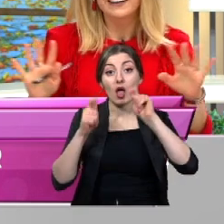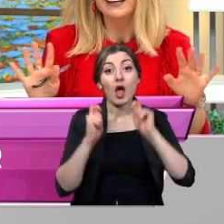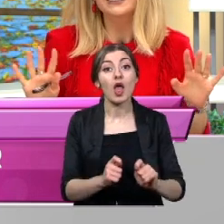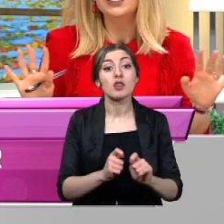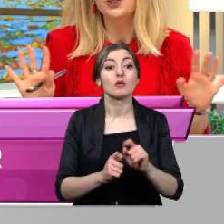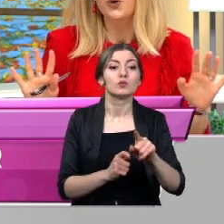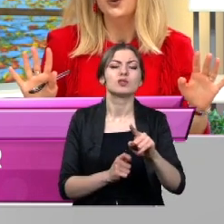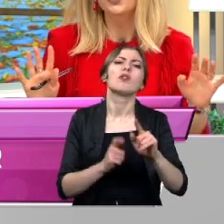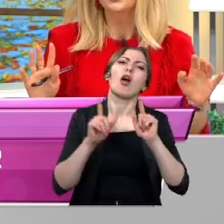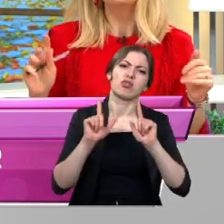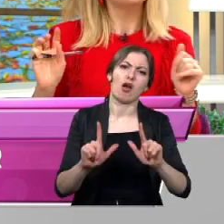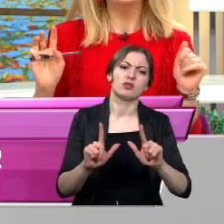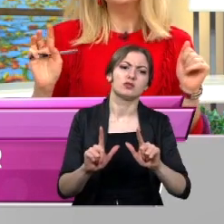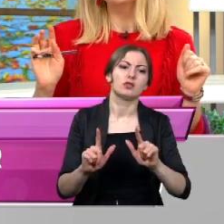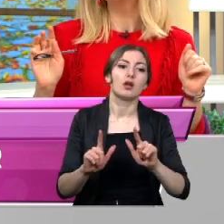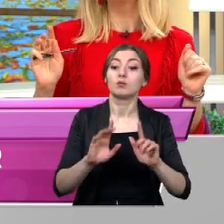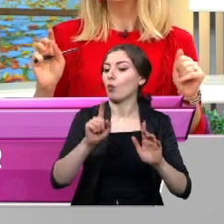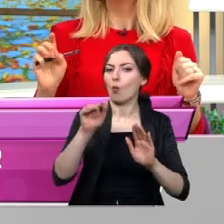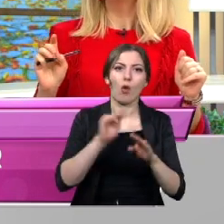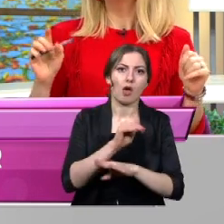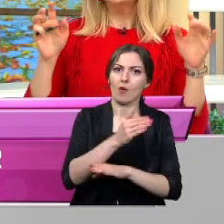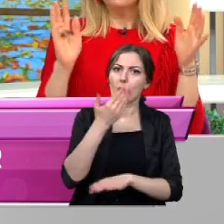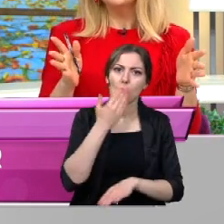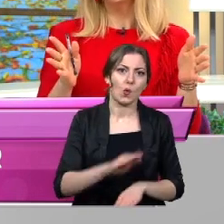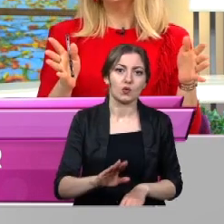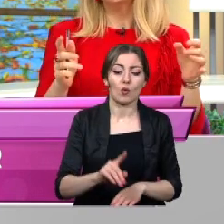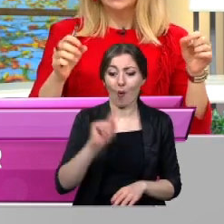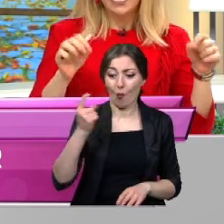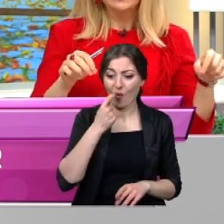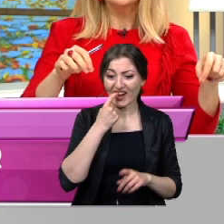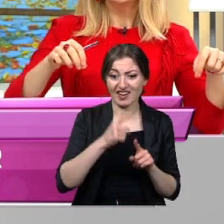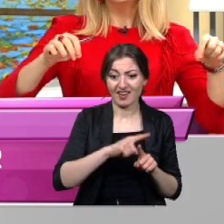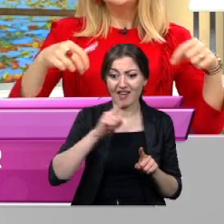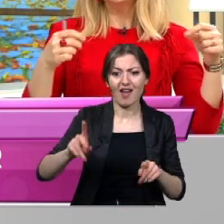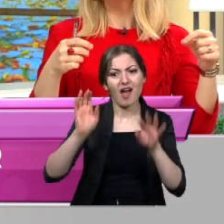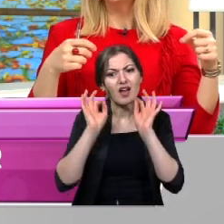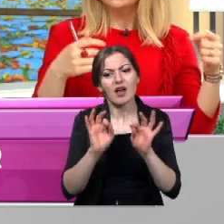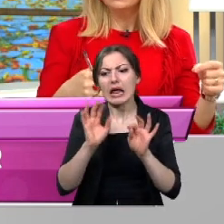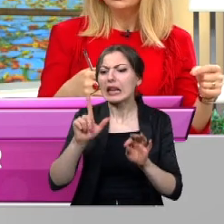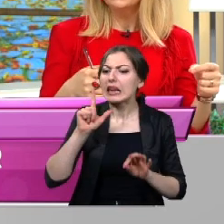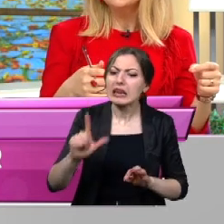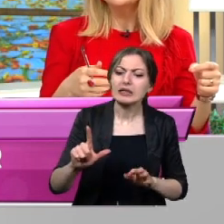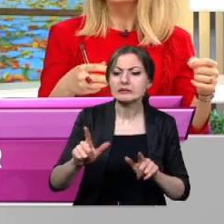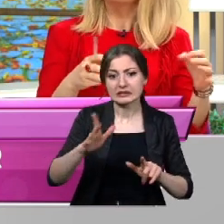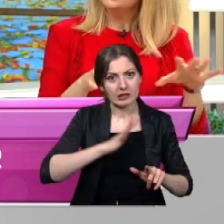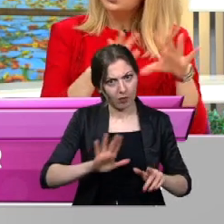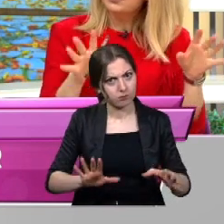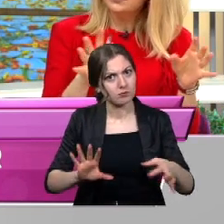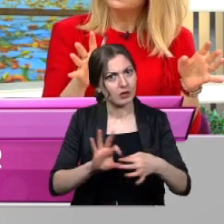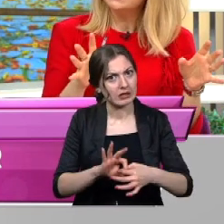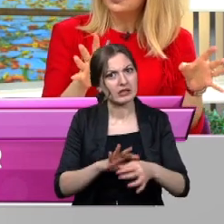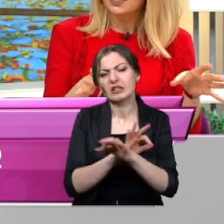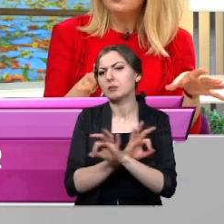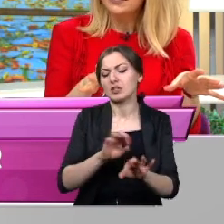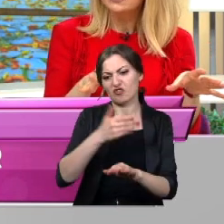böyle bir hayat diyor ben öyle bir hayatı yok yani siz on yaşına kadar her ihtiyacını Siz karşıladınız ona